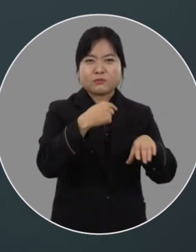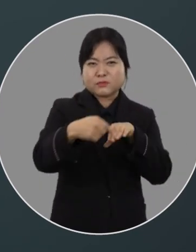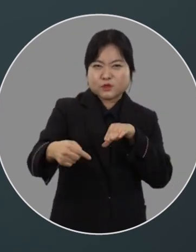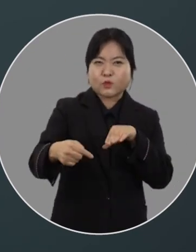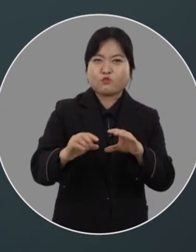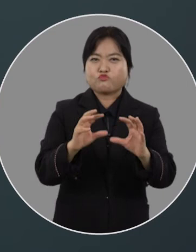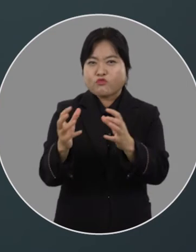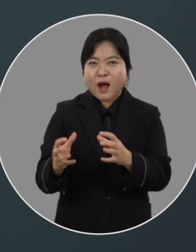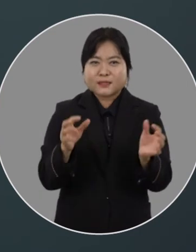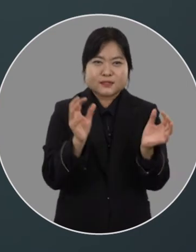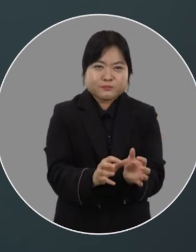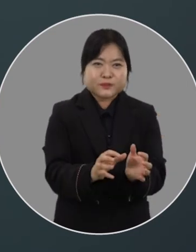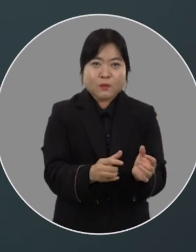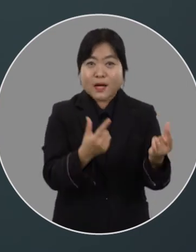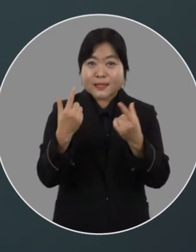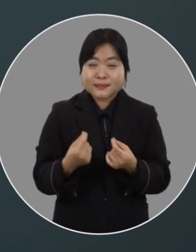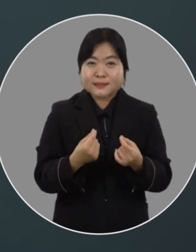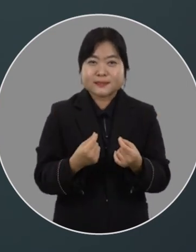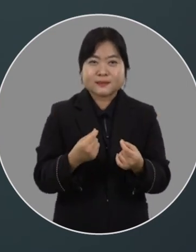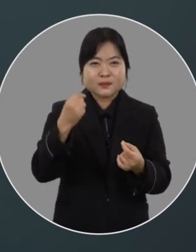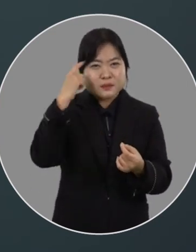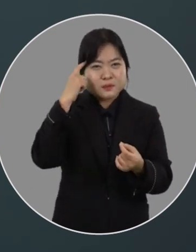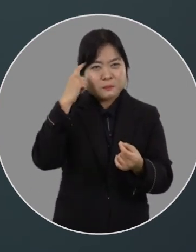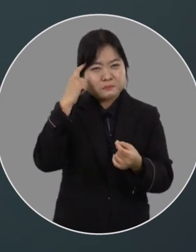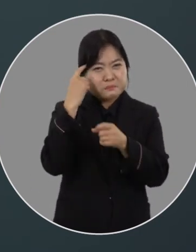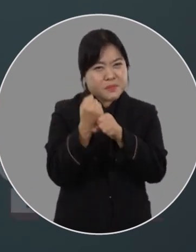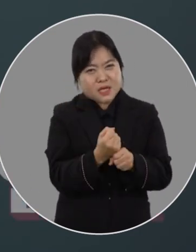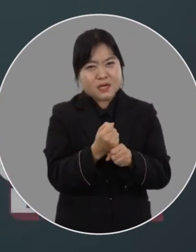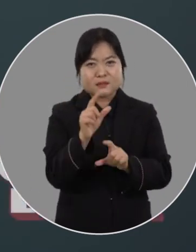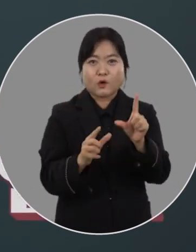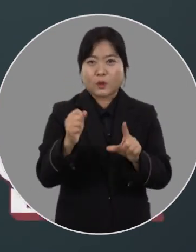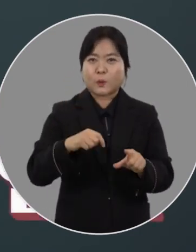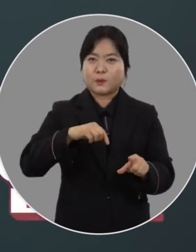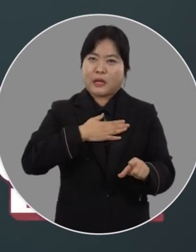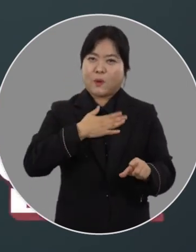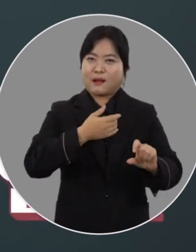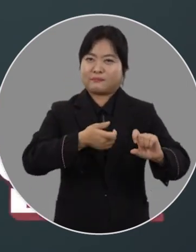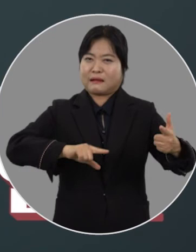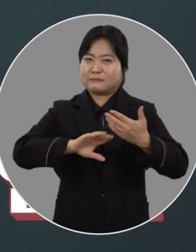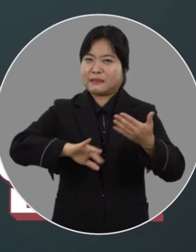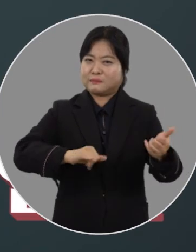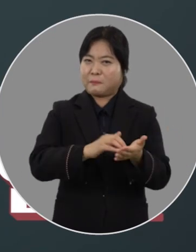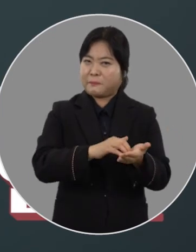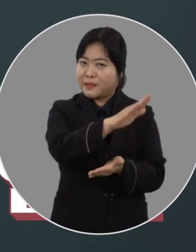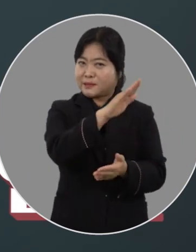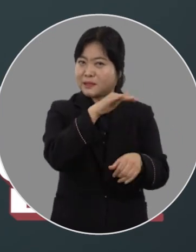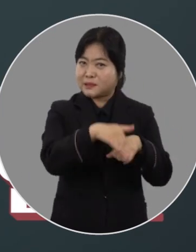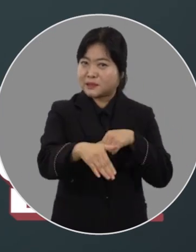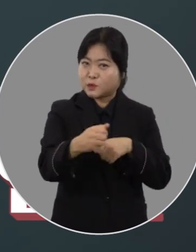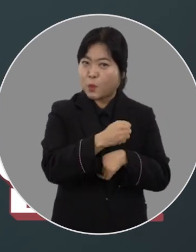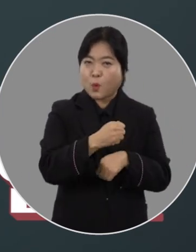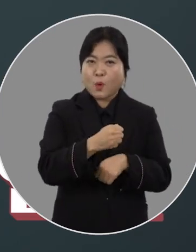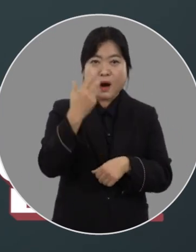지역이나 민족, 국가, 집단과 같이 편협한 형태로 자기와 다른 사람들을 배제하는 방식으로 이것이